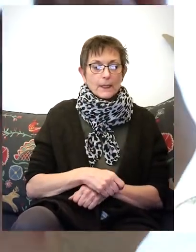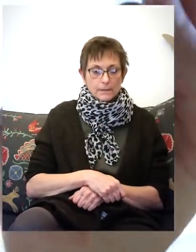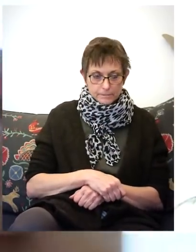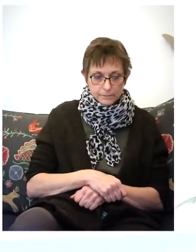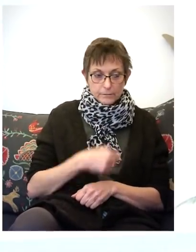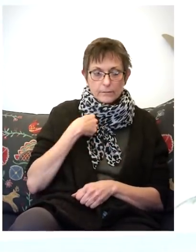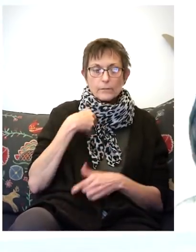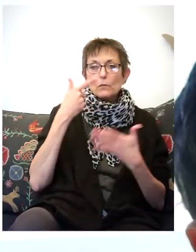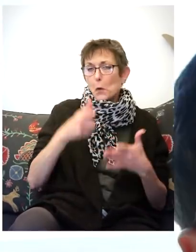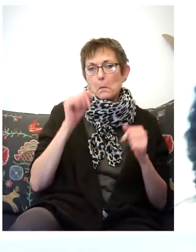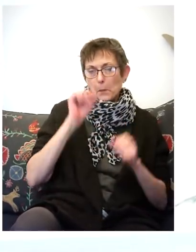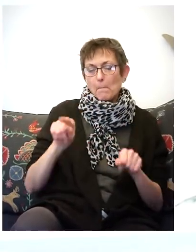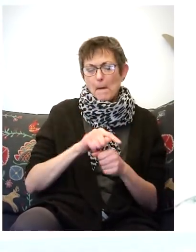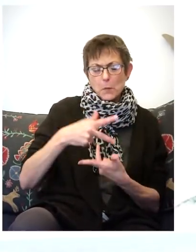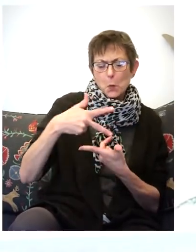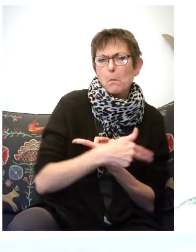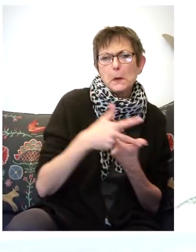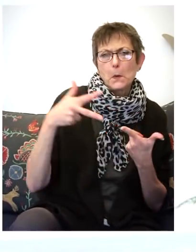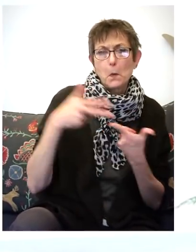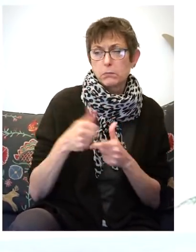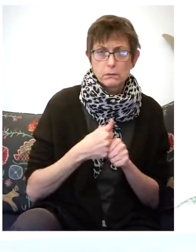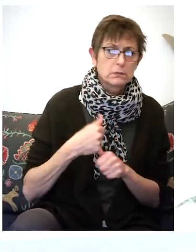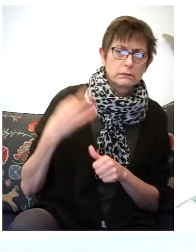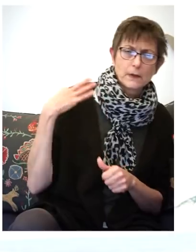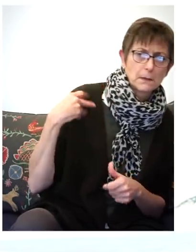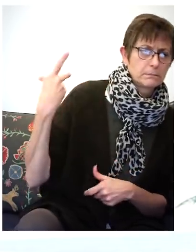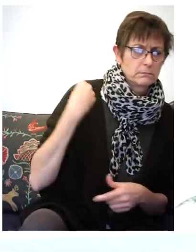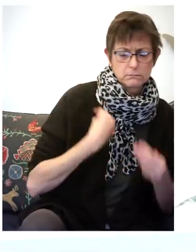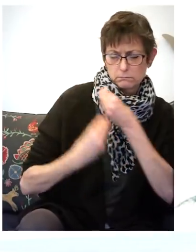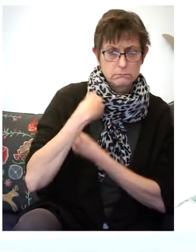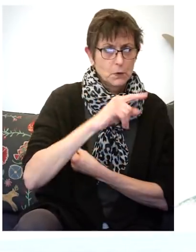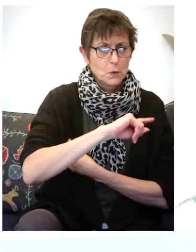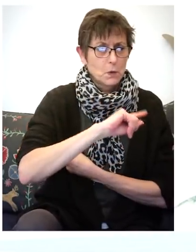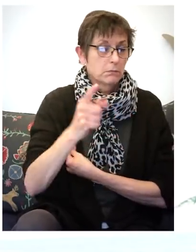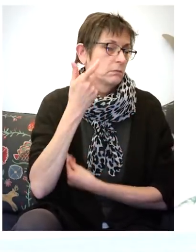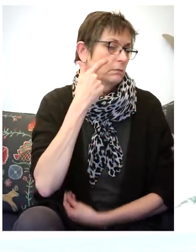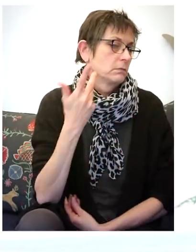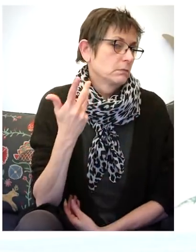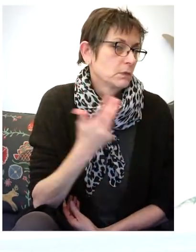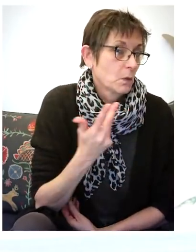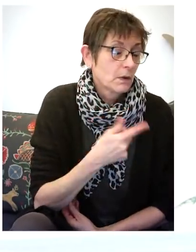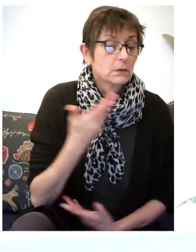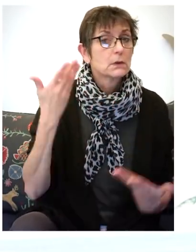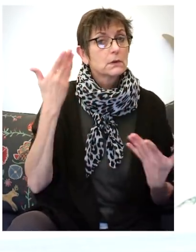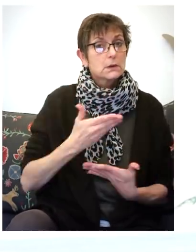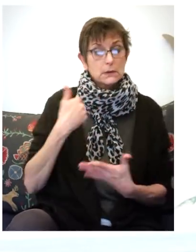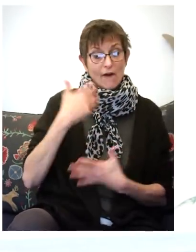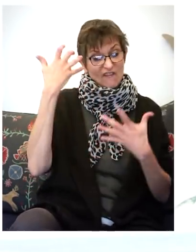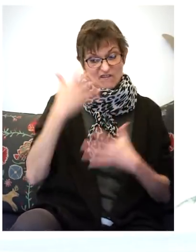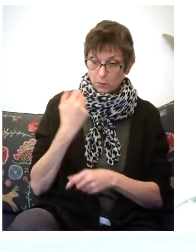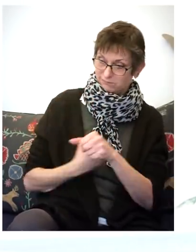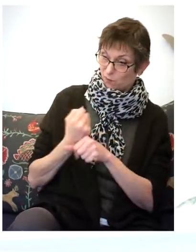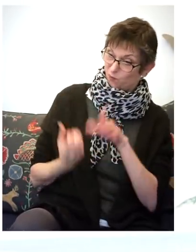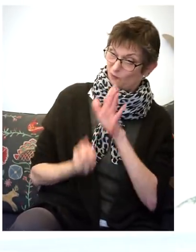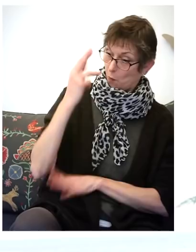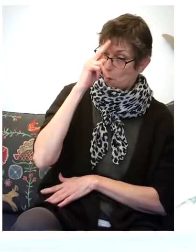dirait un titre de blog sur internet. Deux antidotes, en plus sans avoir besoin de piqûres. Métaphore filée. En premier lieu, il va falloir identifier quelle habitude va être